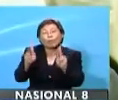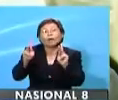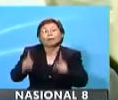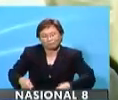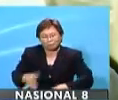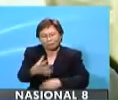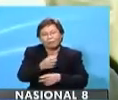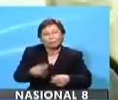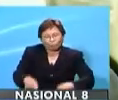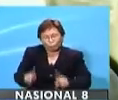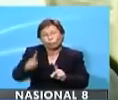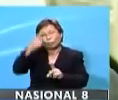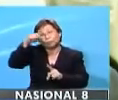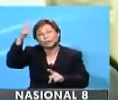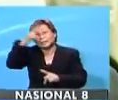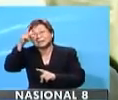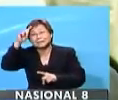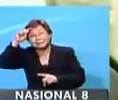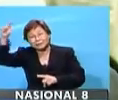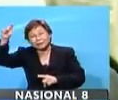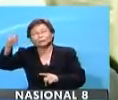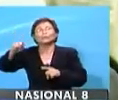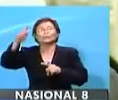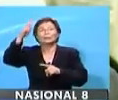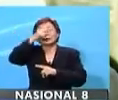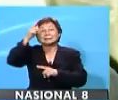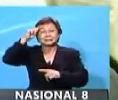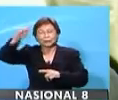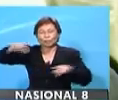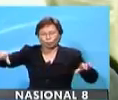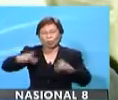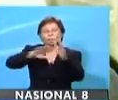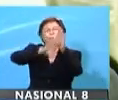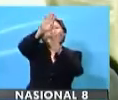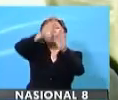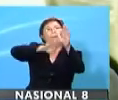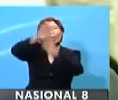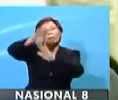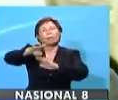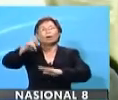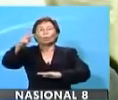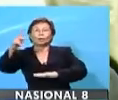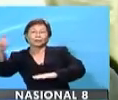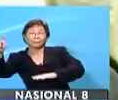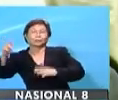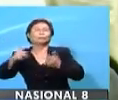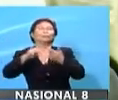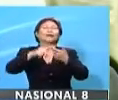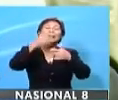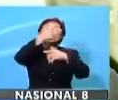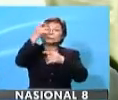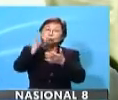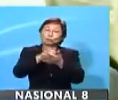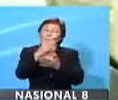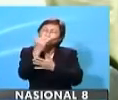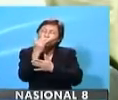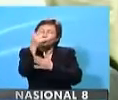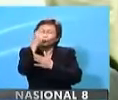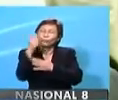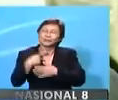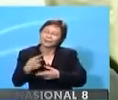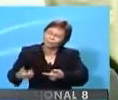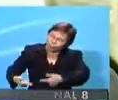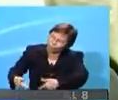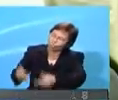juga Kerajaan Negeri Terengganu melaksanakan juga pembangunan di kawasan Kuala Terengganu. Sebab itulah kita telah membuka